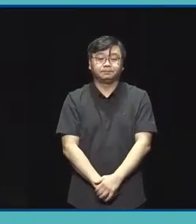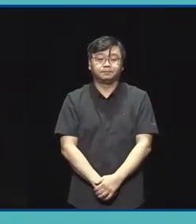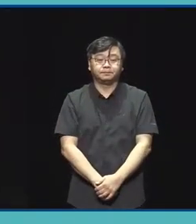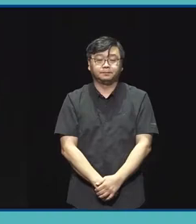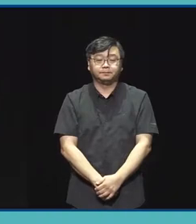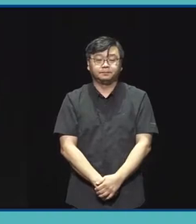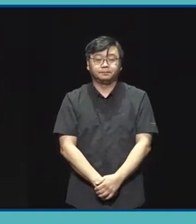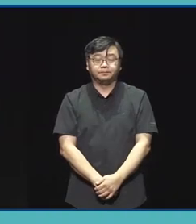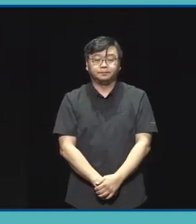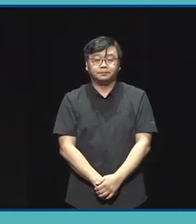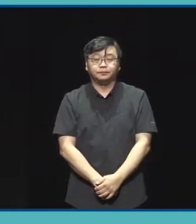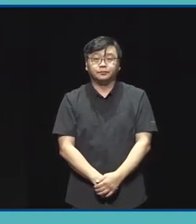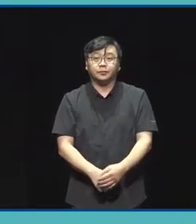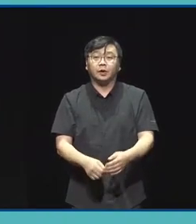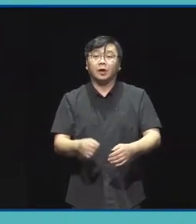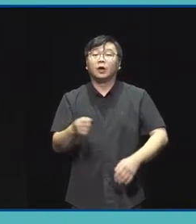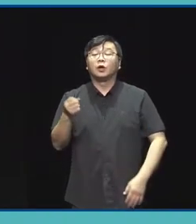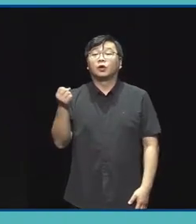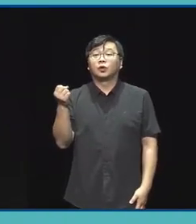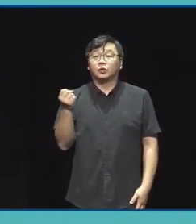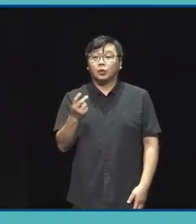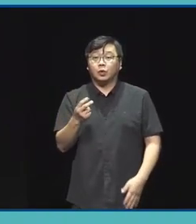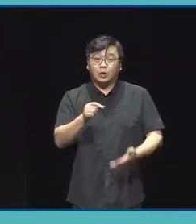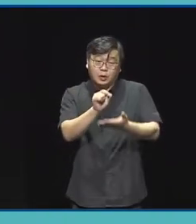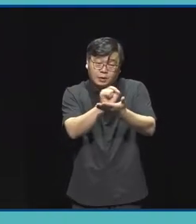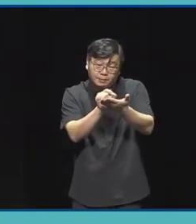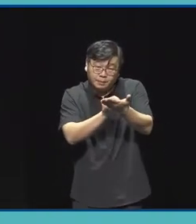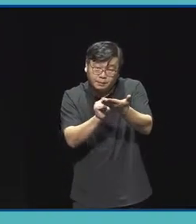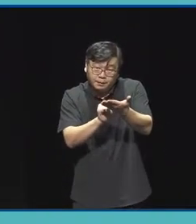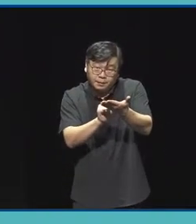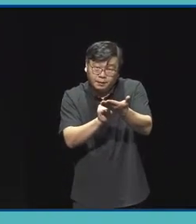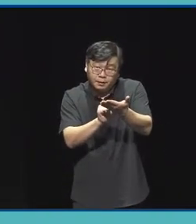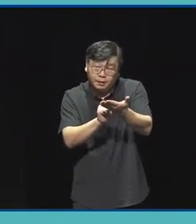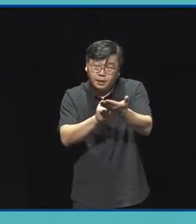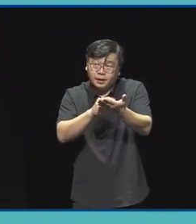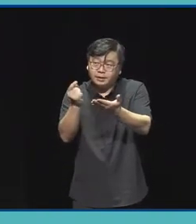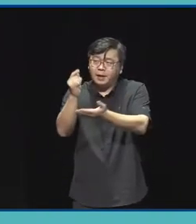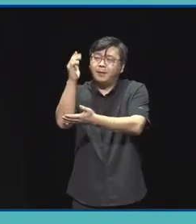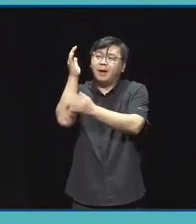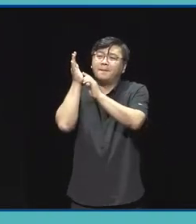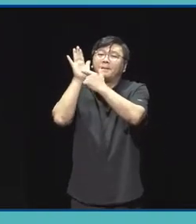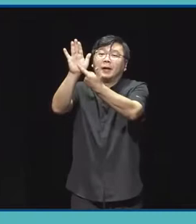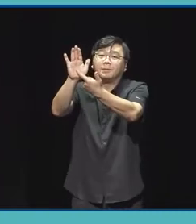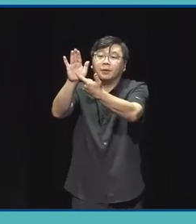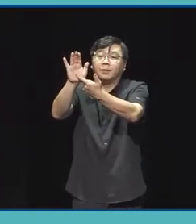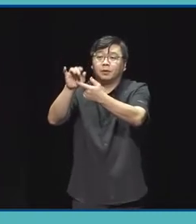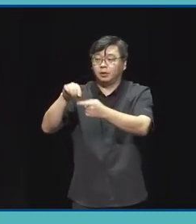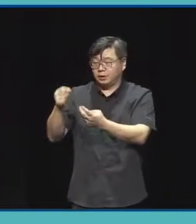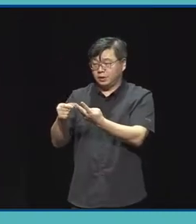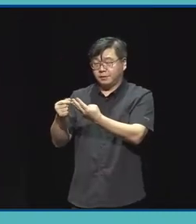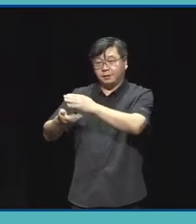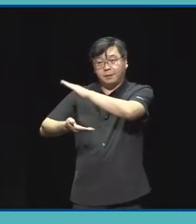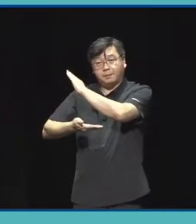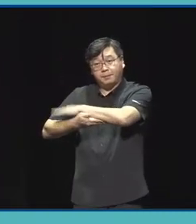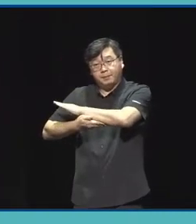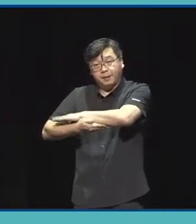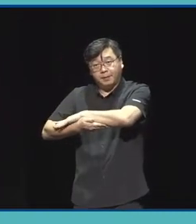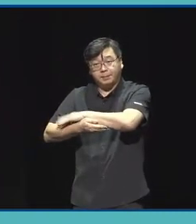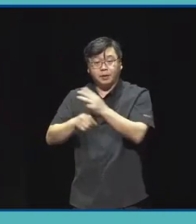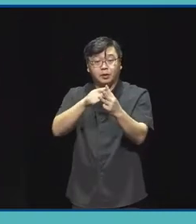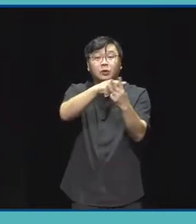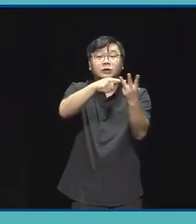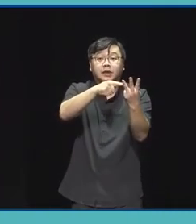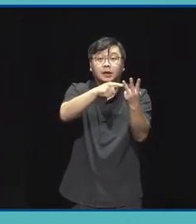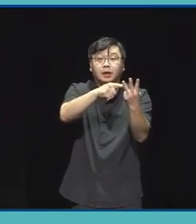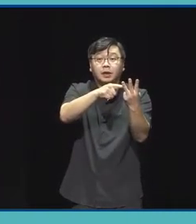또한 그 원고 집필이나 발표 또는 이제 발간 사업들이 있는데요. 이런 사업들은 아르코 문학 창작 기금